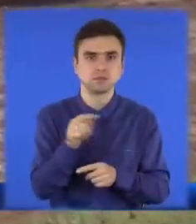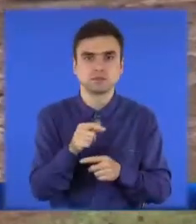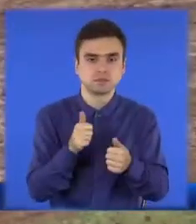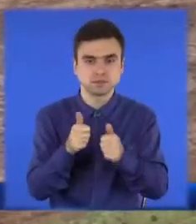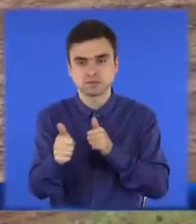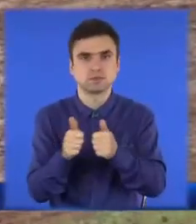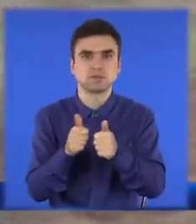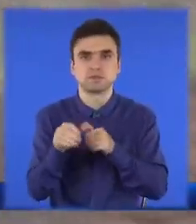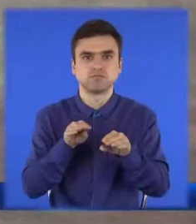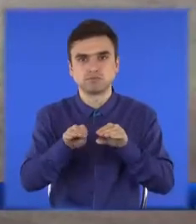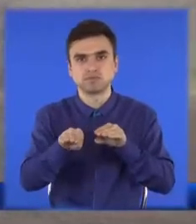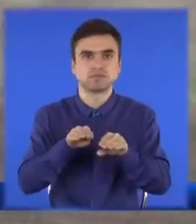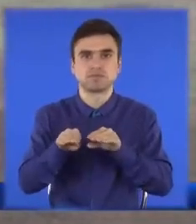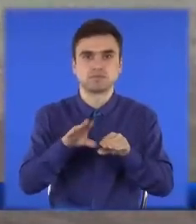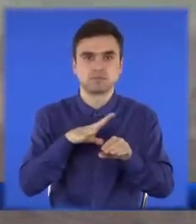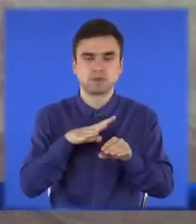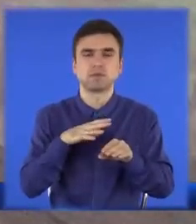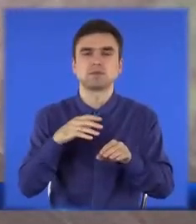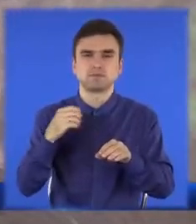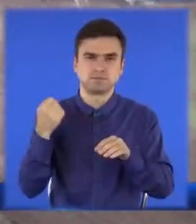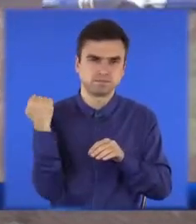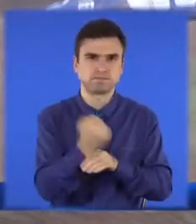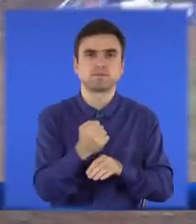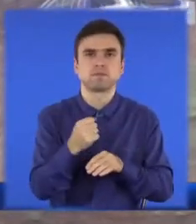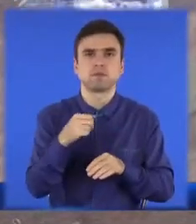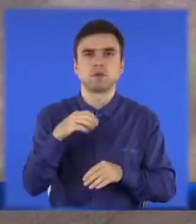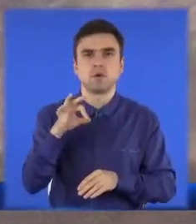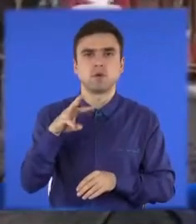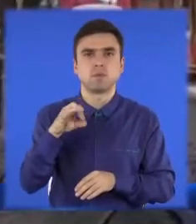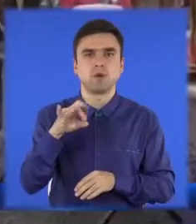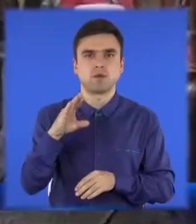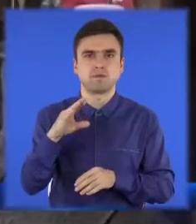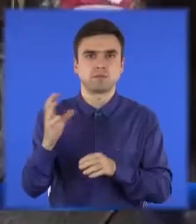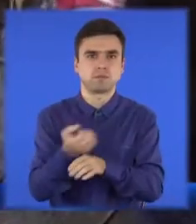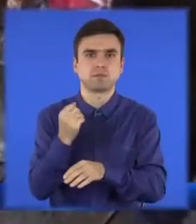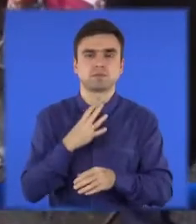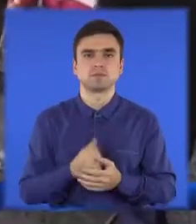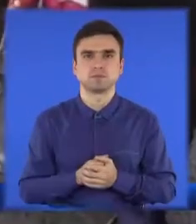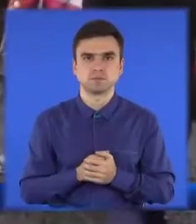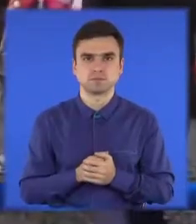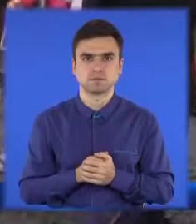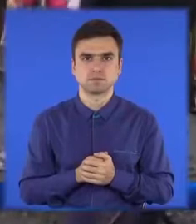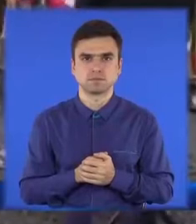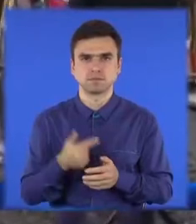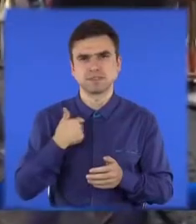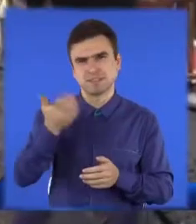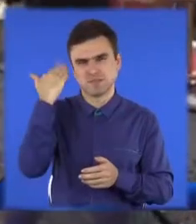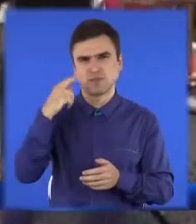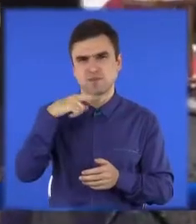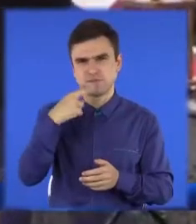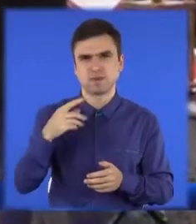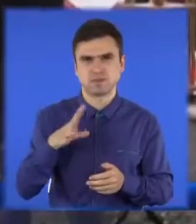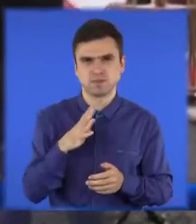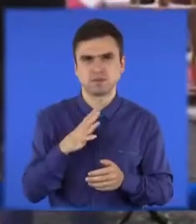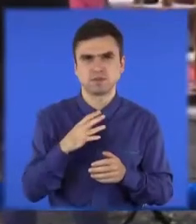була справжня битва. Та все ж з невеликою перевагою переміг Джанай Омаров. Я правду сказав, що у нас починається, продовжується